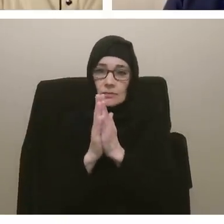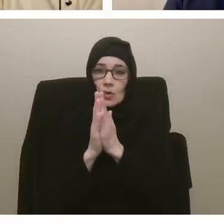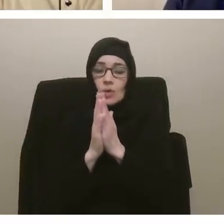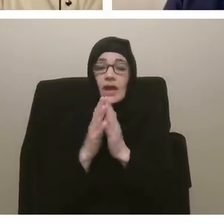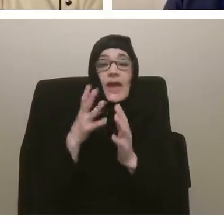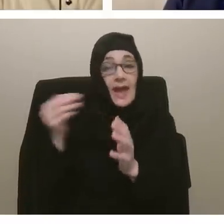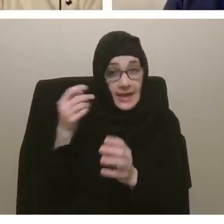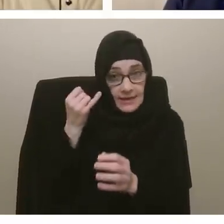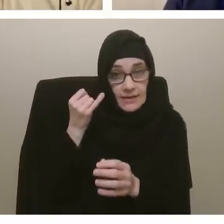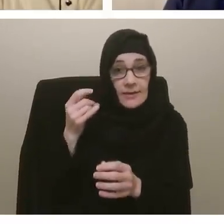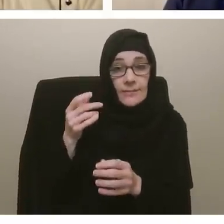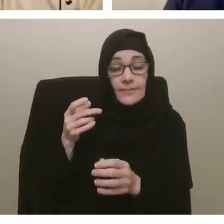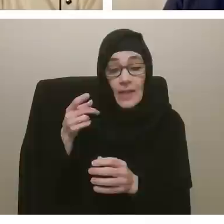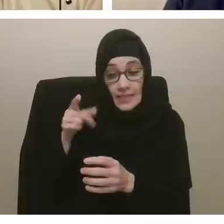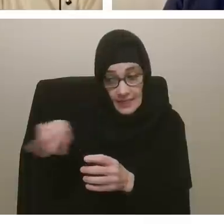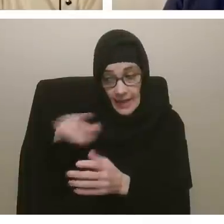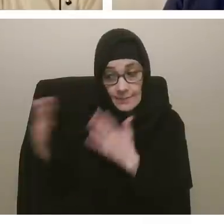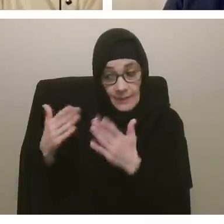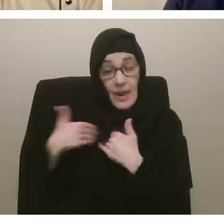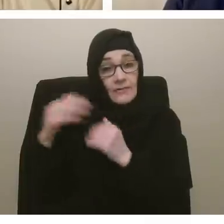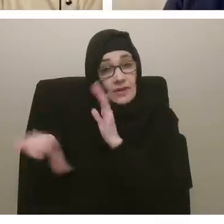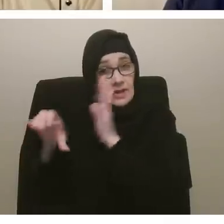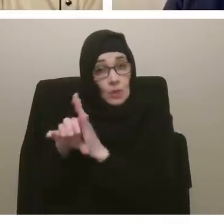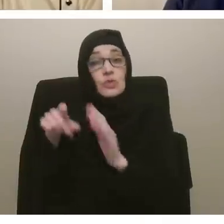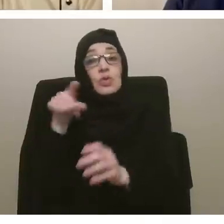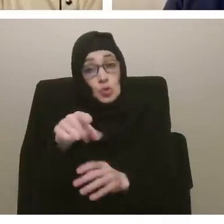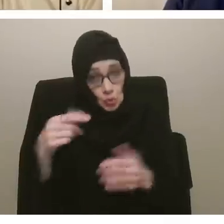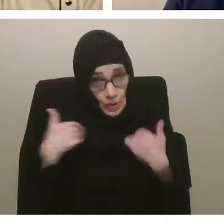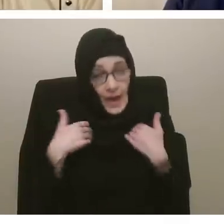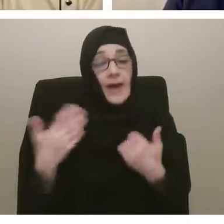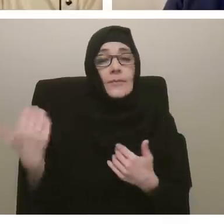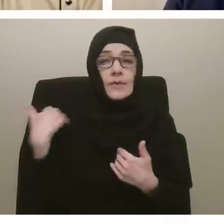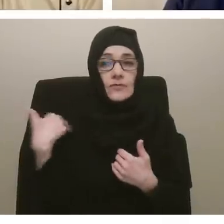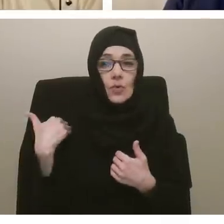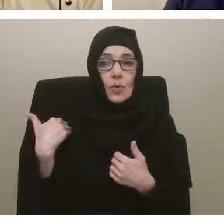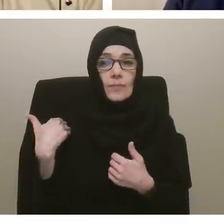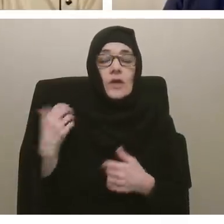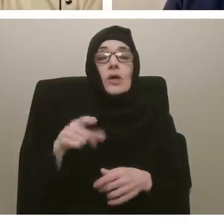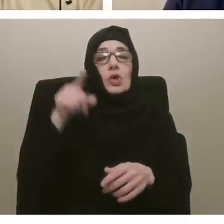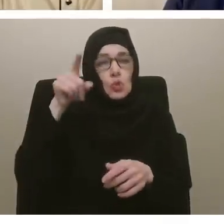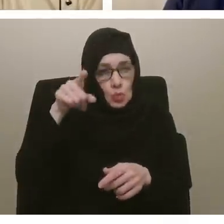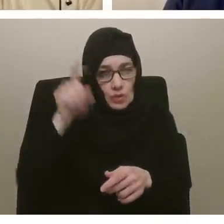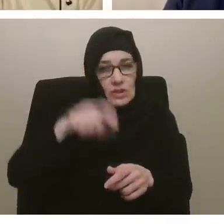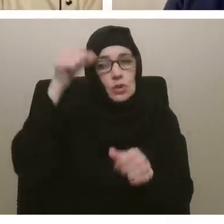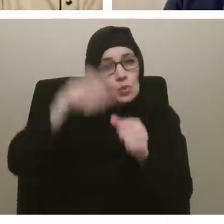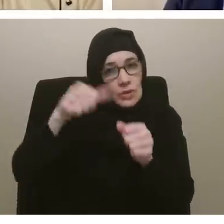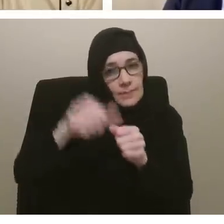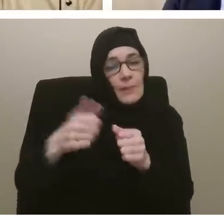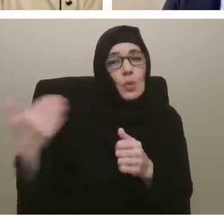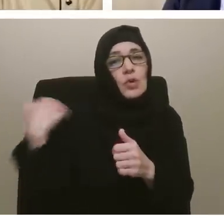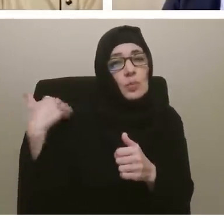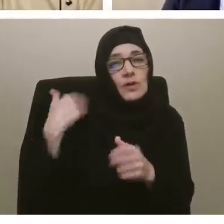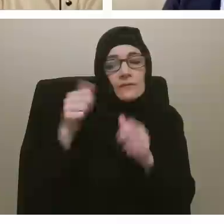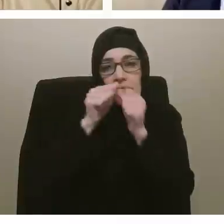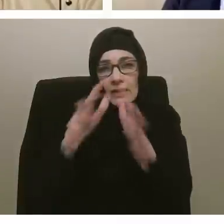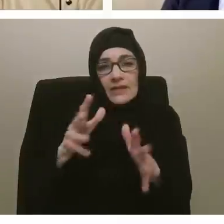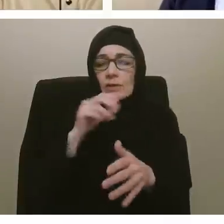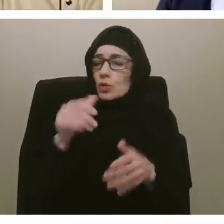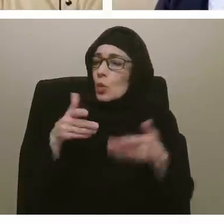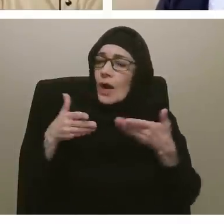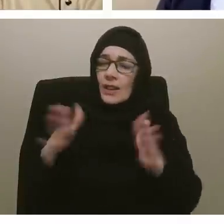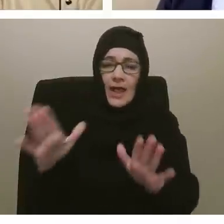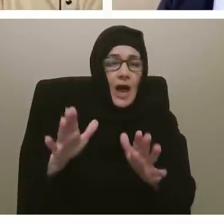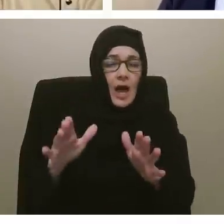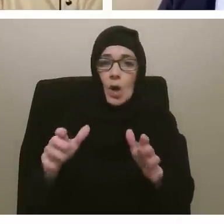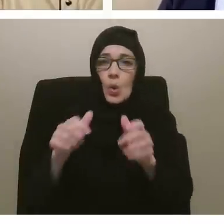قَبْلُ فَمَنَّ اللَّهُ عَلَيْكُمْ فَتَبَيَّنُوا. Remember those previous blessings and do not allow those blessings to make